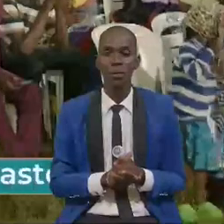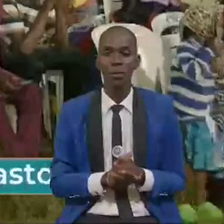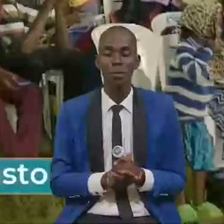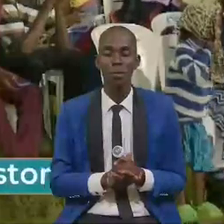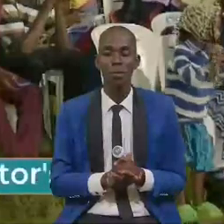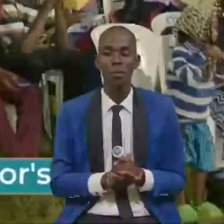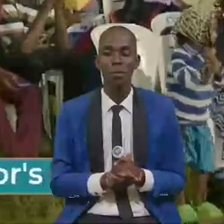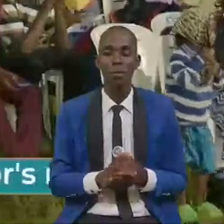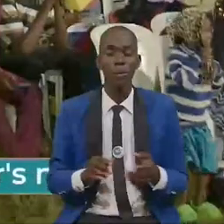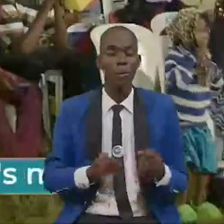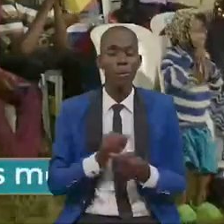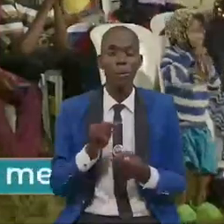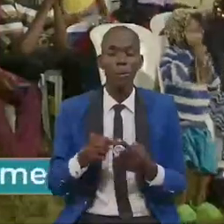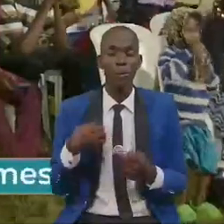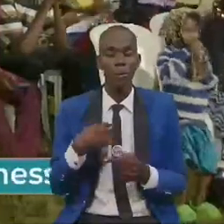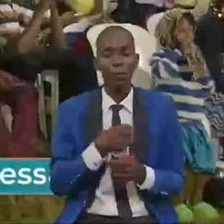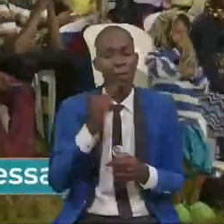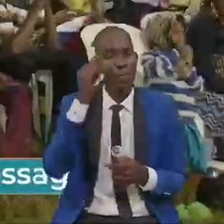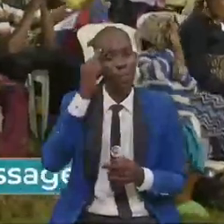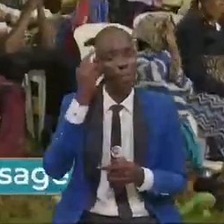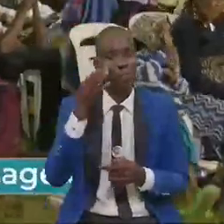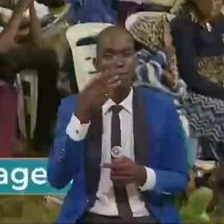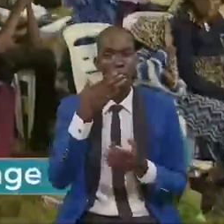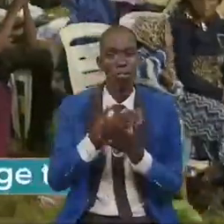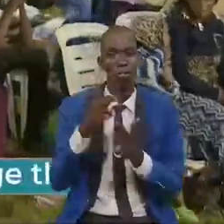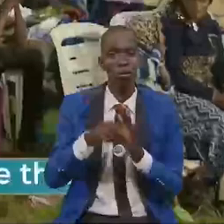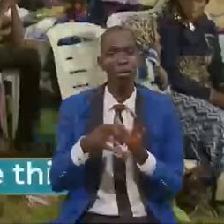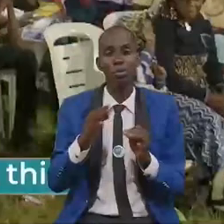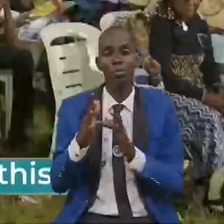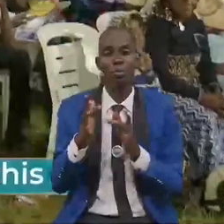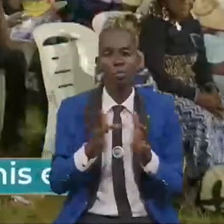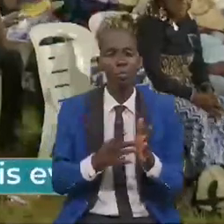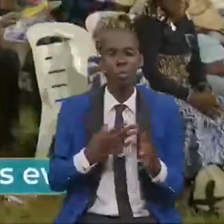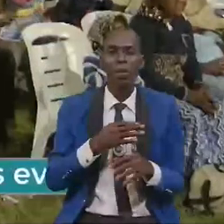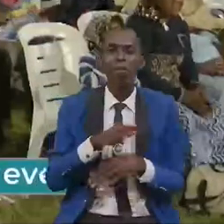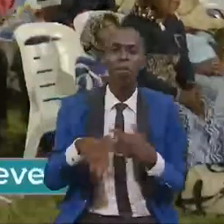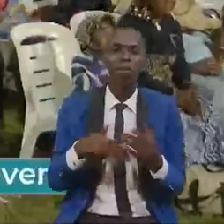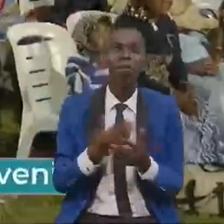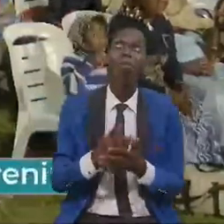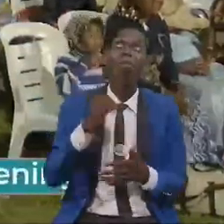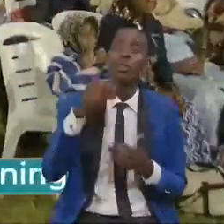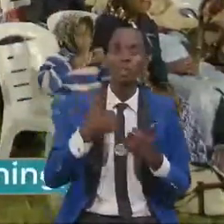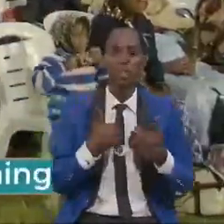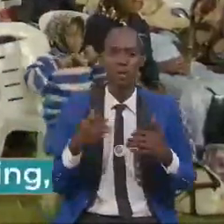nous pensons la bonté de Jésus et tout ce qu'il a fait pour nous